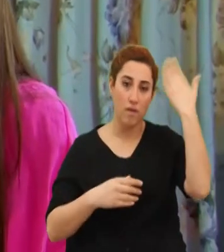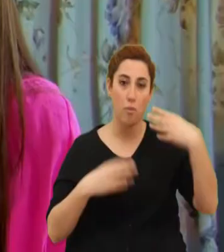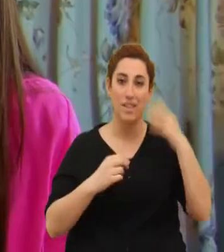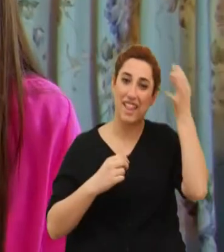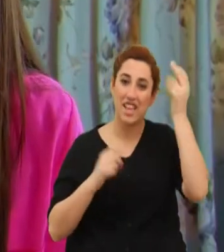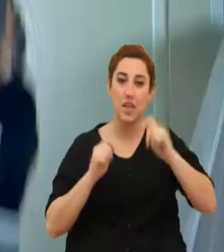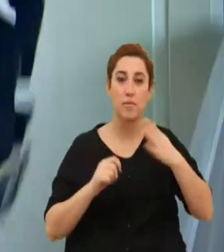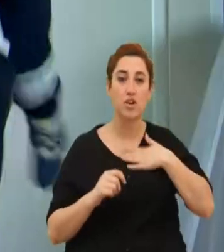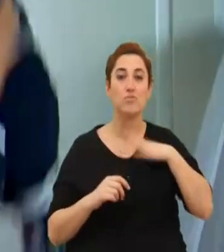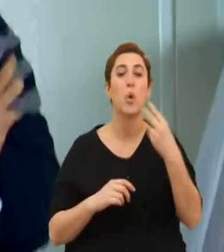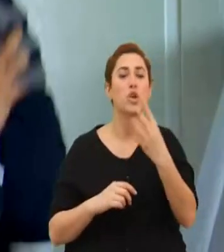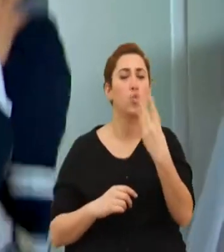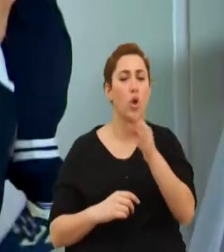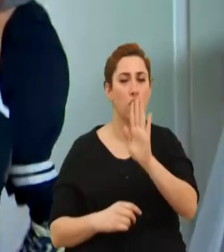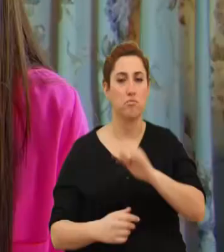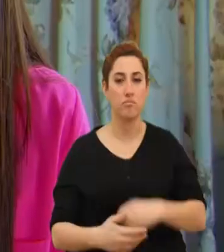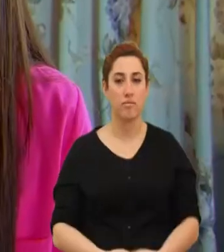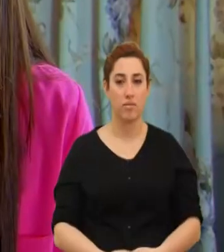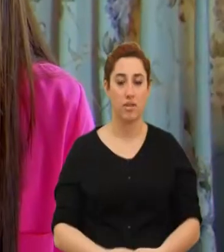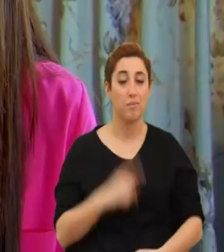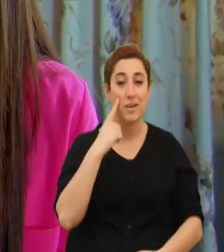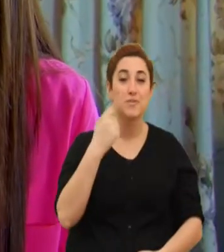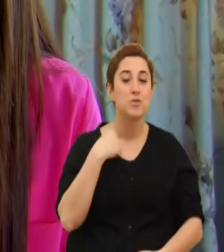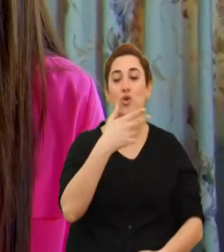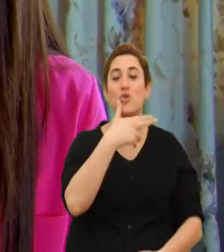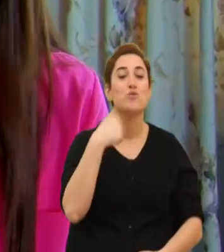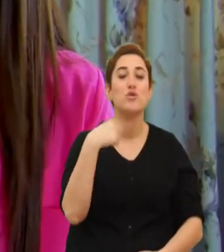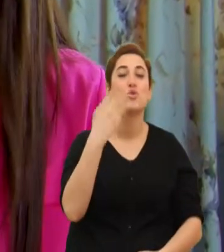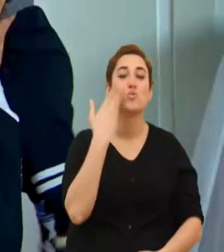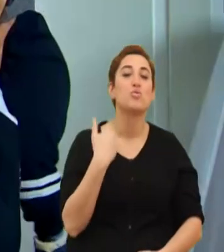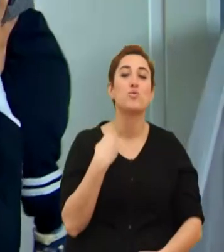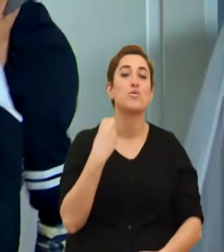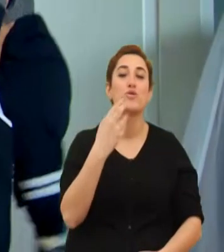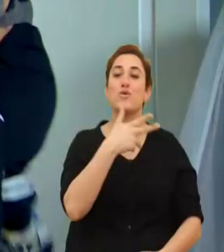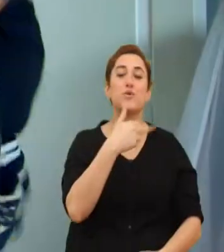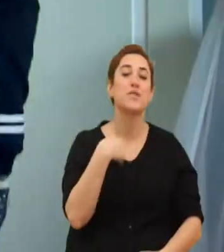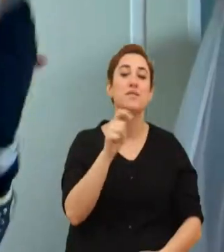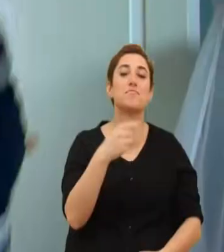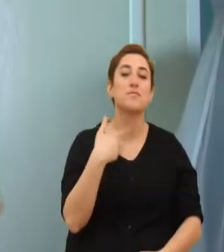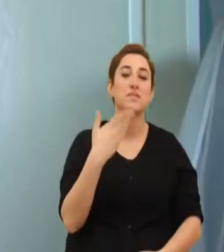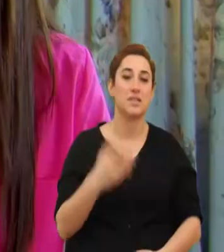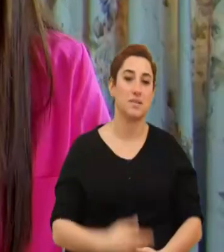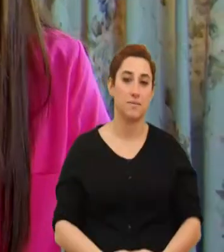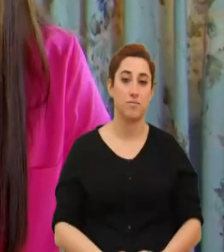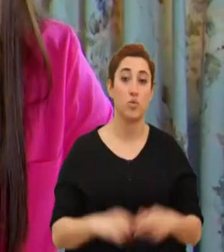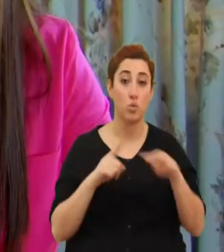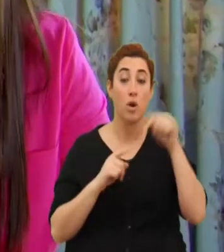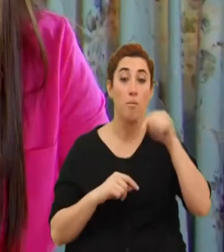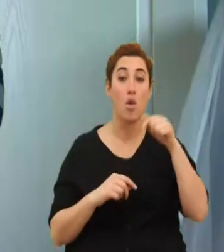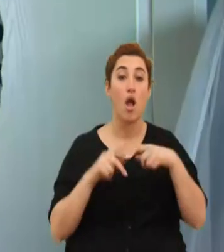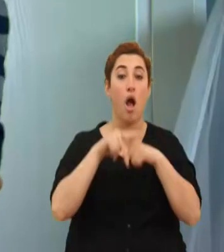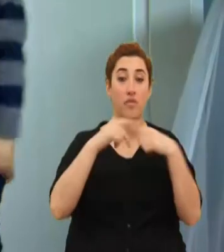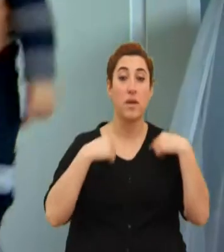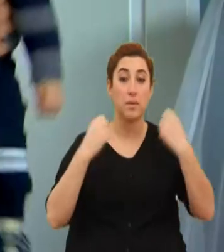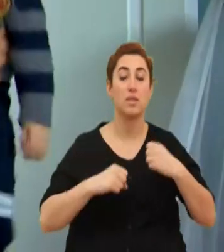yarıldı. Dikiş attılar canım. Çok iyi, çok iyi. Bana senin var ya gülüşüne. Ben kurban olurum gülüşüne. Kurban olurum ya. Nurhan böyle ata